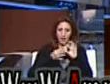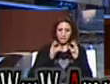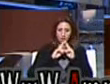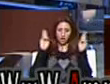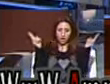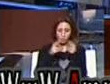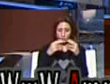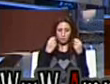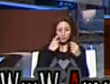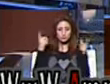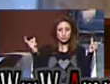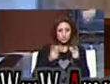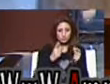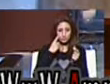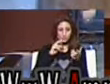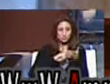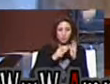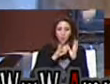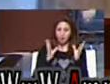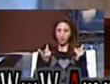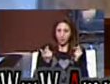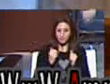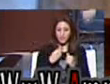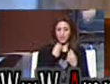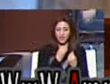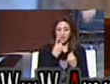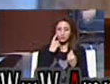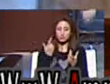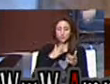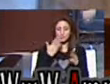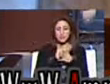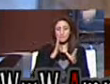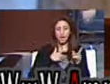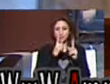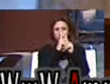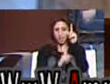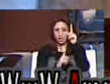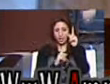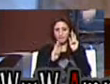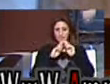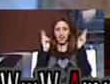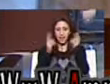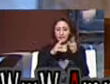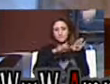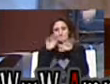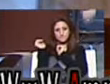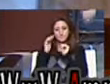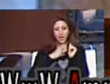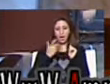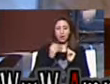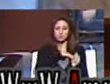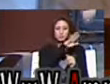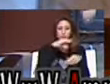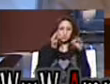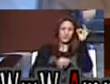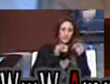هتتم. للعلم بس هي المبادره دي احنا كنا في اخر اجتماع لينا قررنا التصعيد بكل سبل التصعيد. كانت